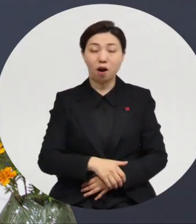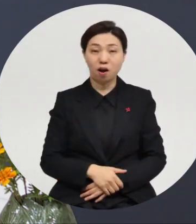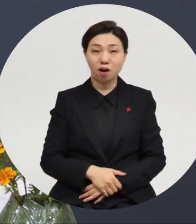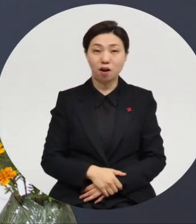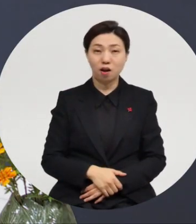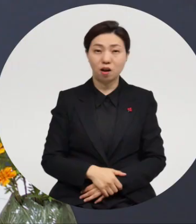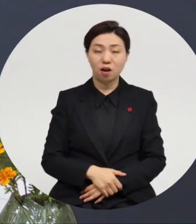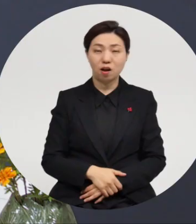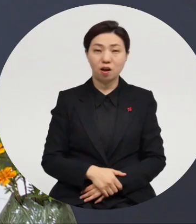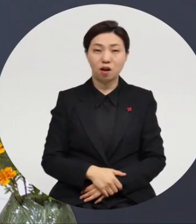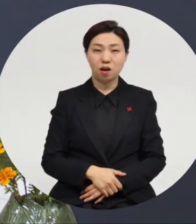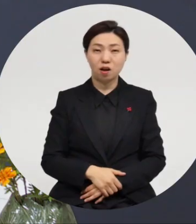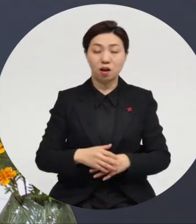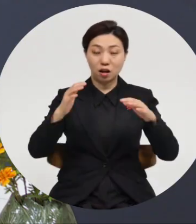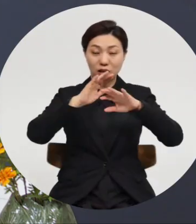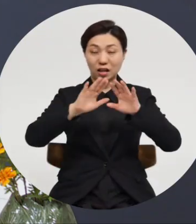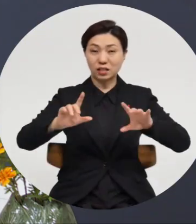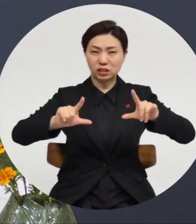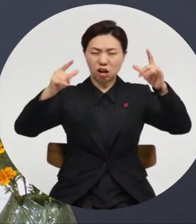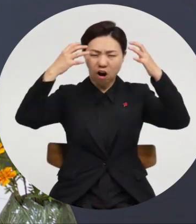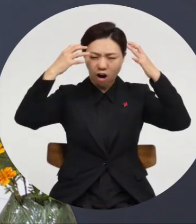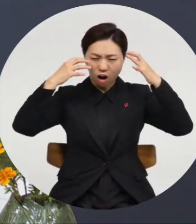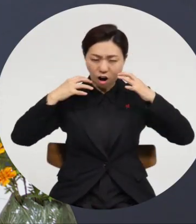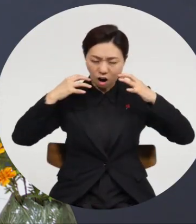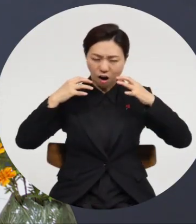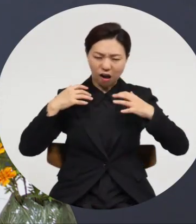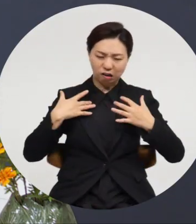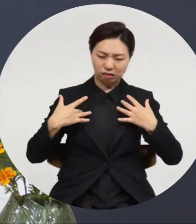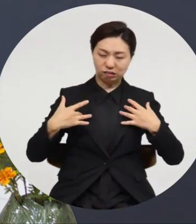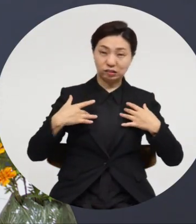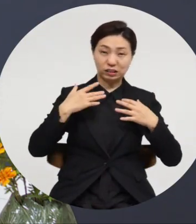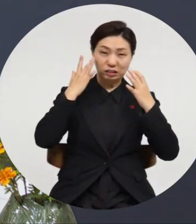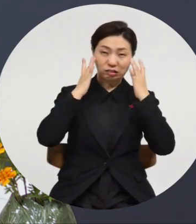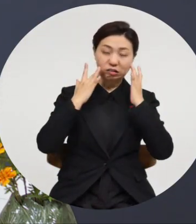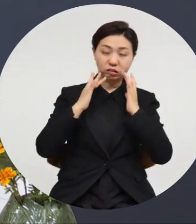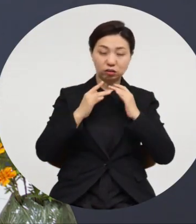그죠? 그러니까 날씨가